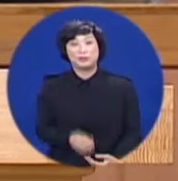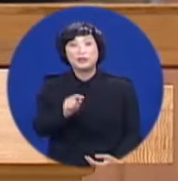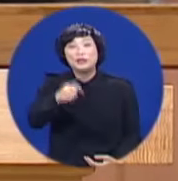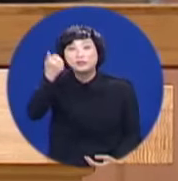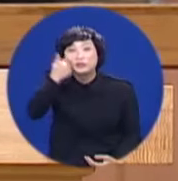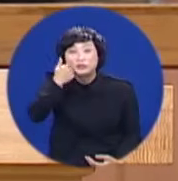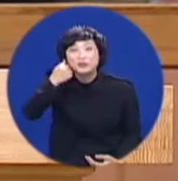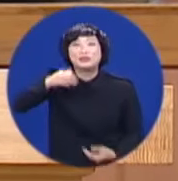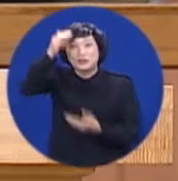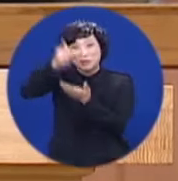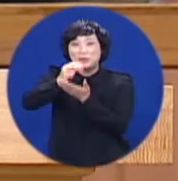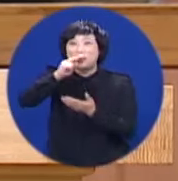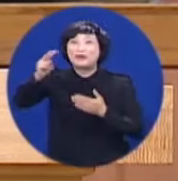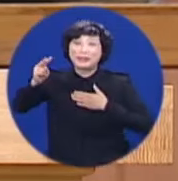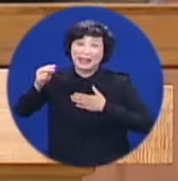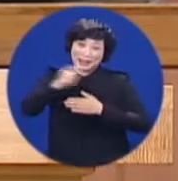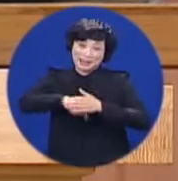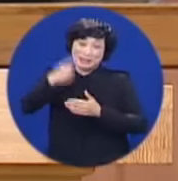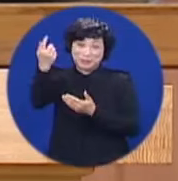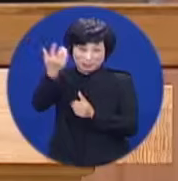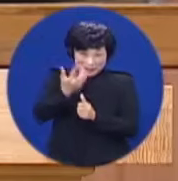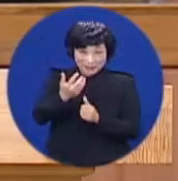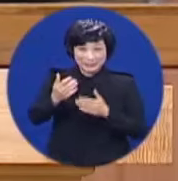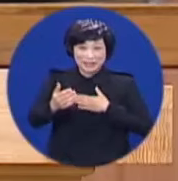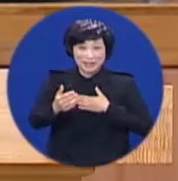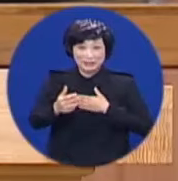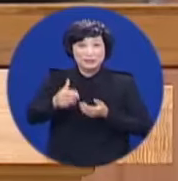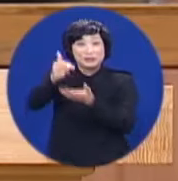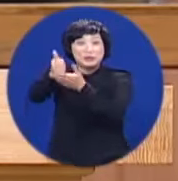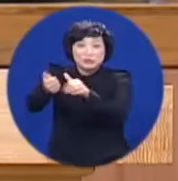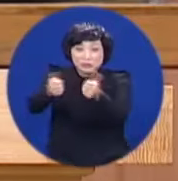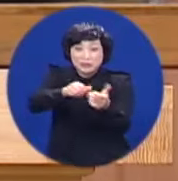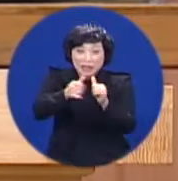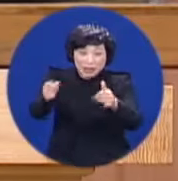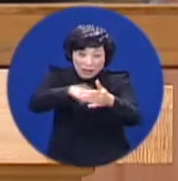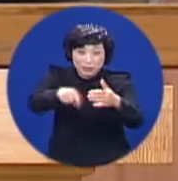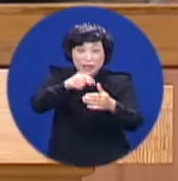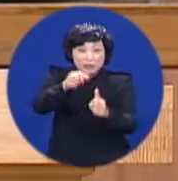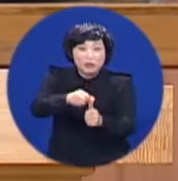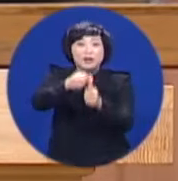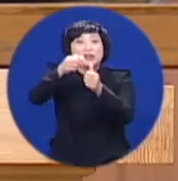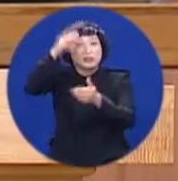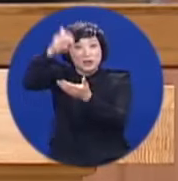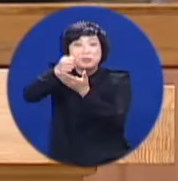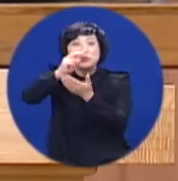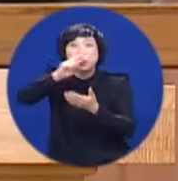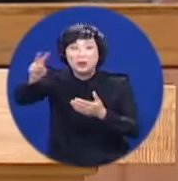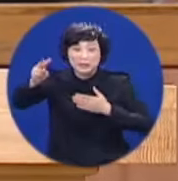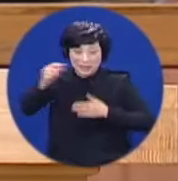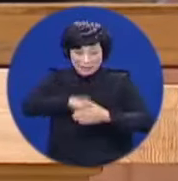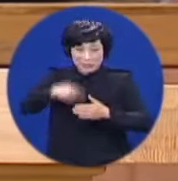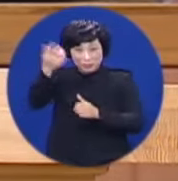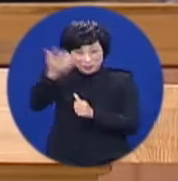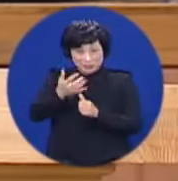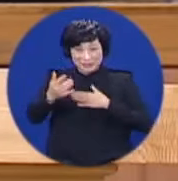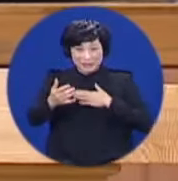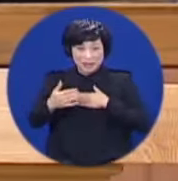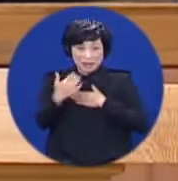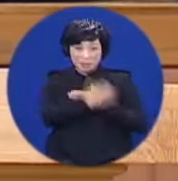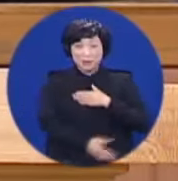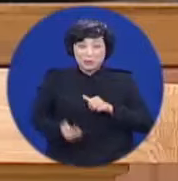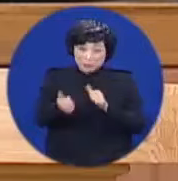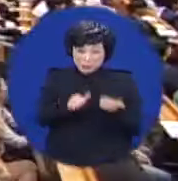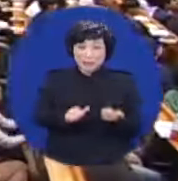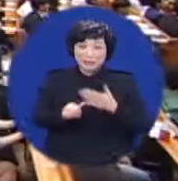성령이여 내 안에 오셔서 주님을 죽은 자 가운데서 살리신 영이여 내 안에 오셔서 나의 죽을 몸도